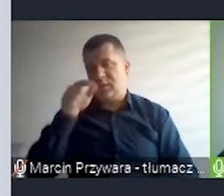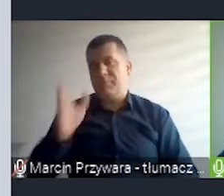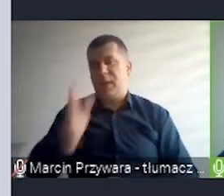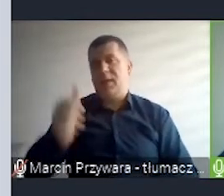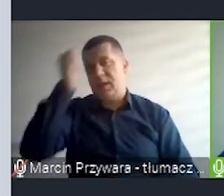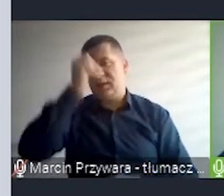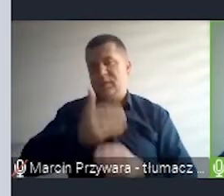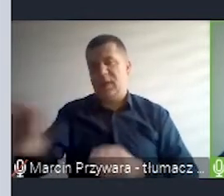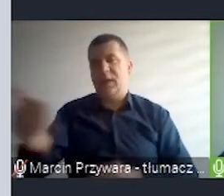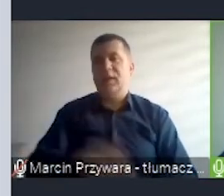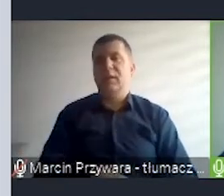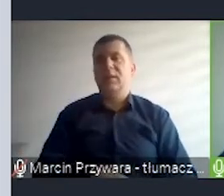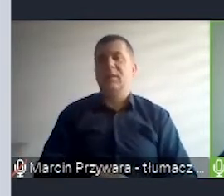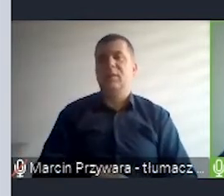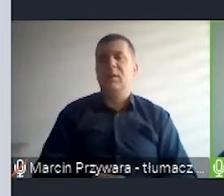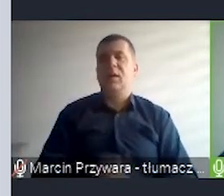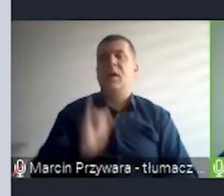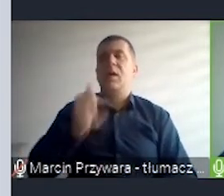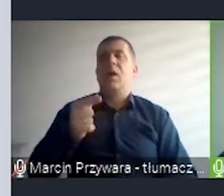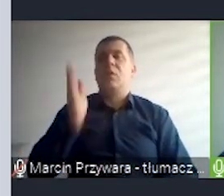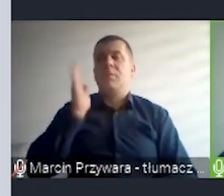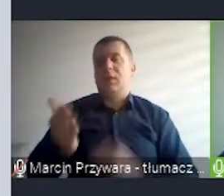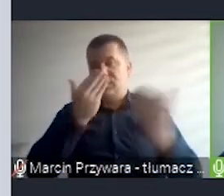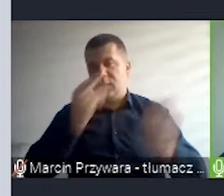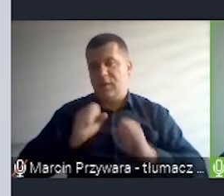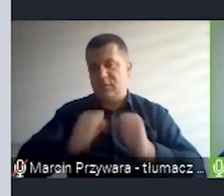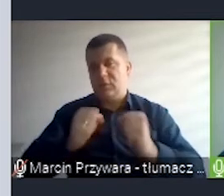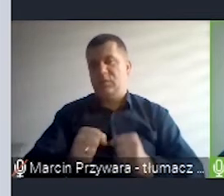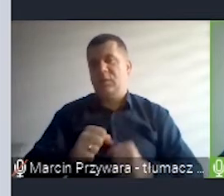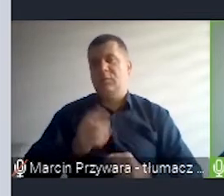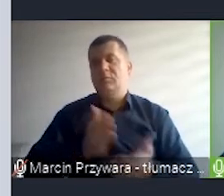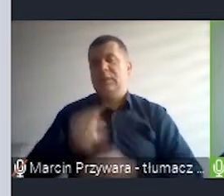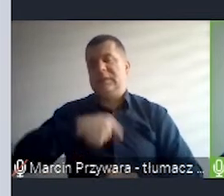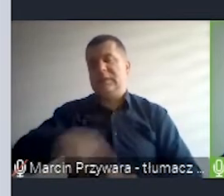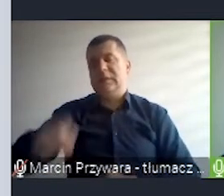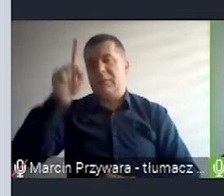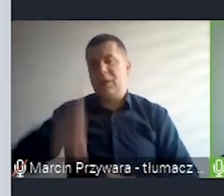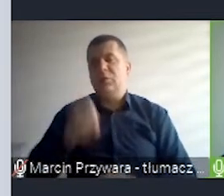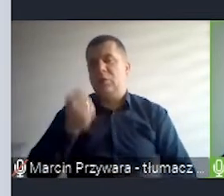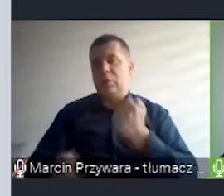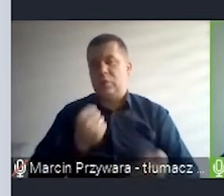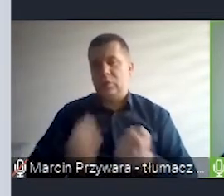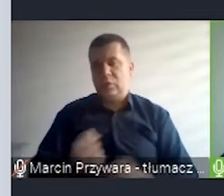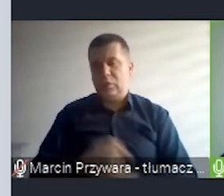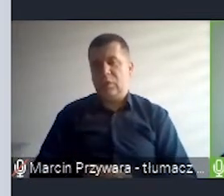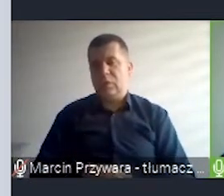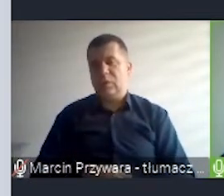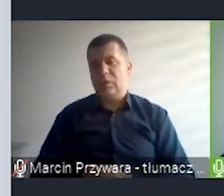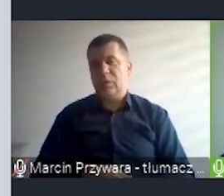nazywać. Natomiast jak to będzie funkcjonowało na przestrzeni najbliższych miesięcy, no